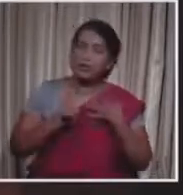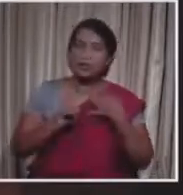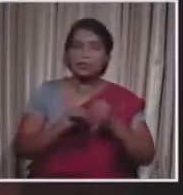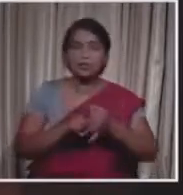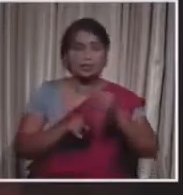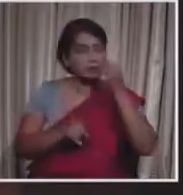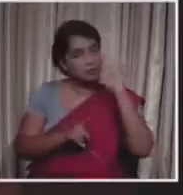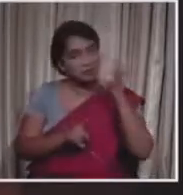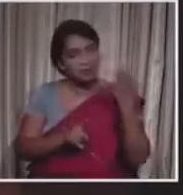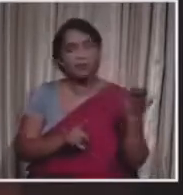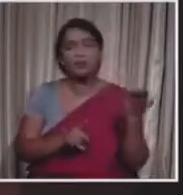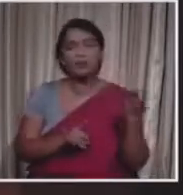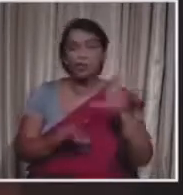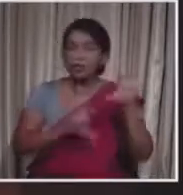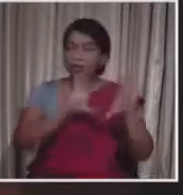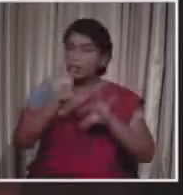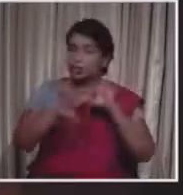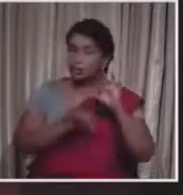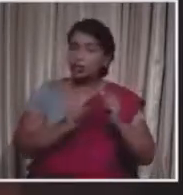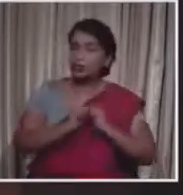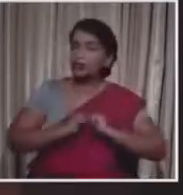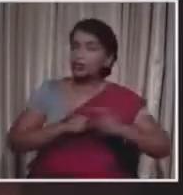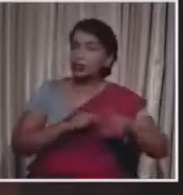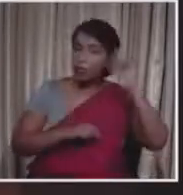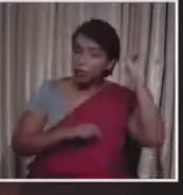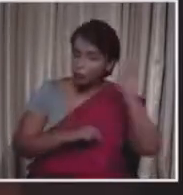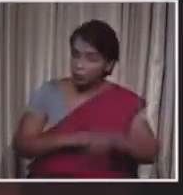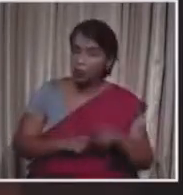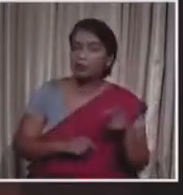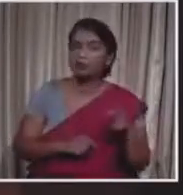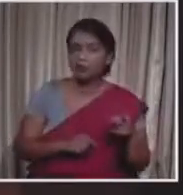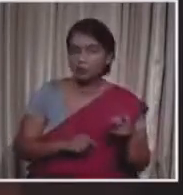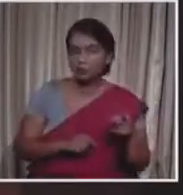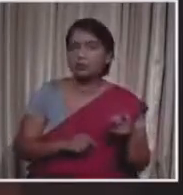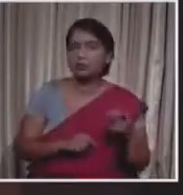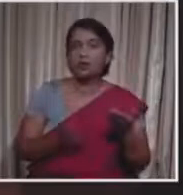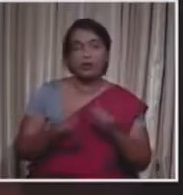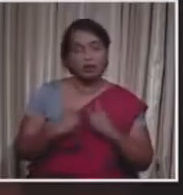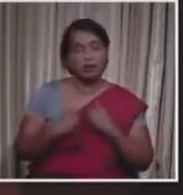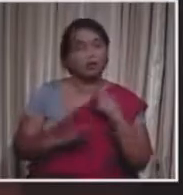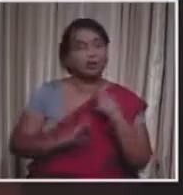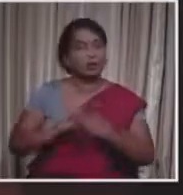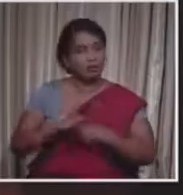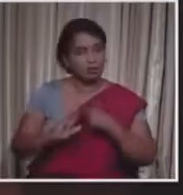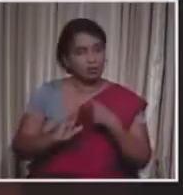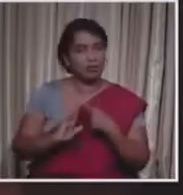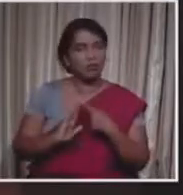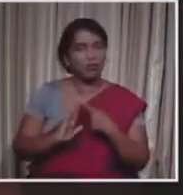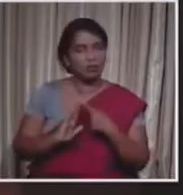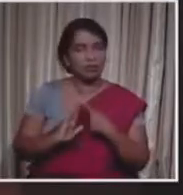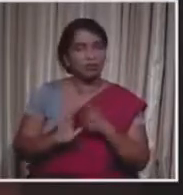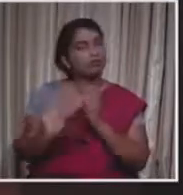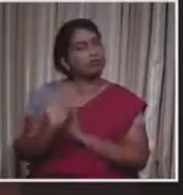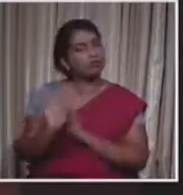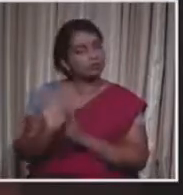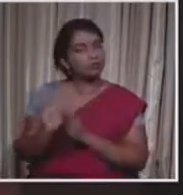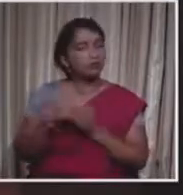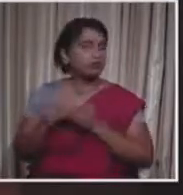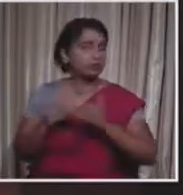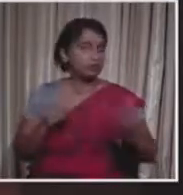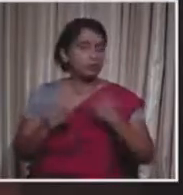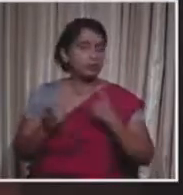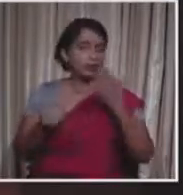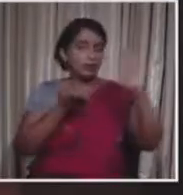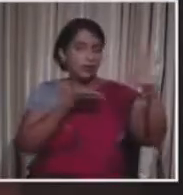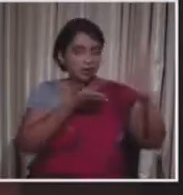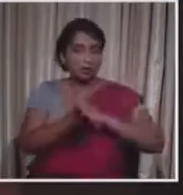ජනාධිපති තේරීමේ ගමනේදී ජයග්‍රහණය කරා අපේ රටට අඛණ්ඩව නොකඩවාම ආධාර